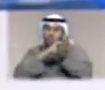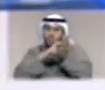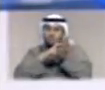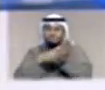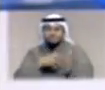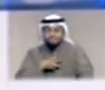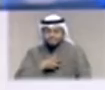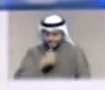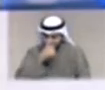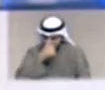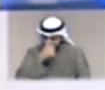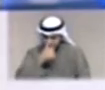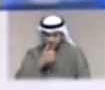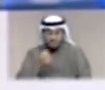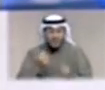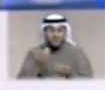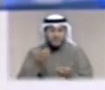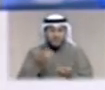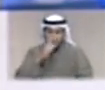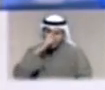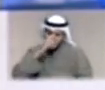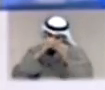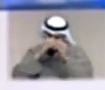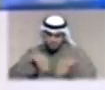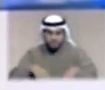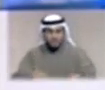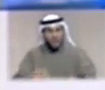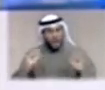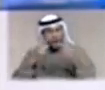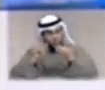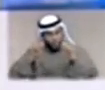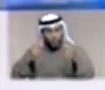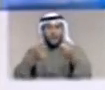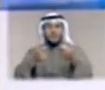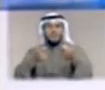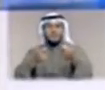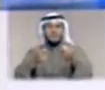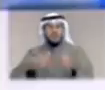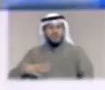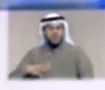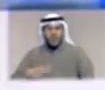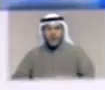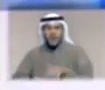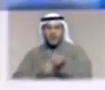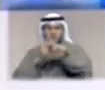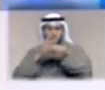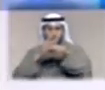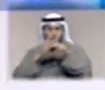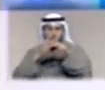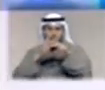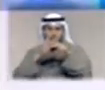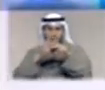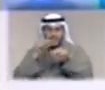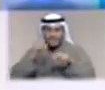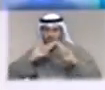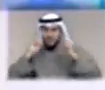تنتهي إلا بحل سياسي يحقن الدماء ويعيد الاستقرار لعالمنا. سمو أمير البلاد أعرب اليوم خلال كلمته